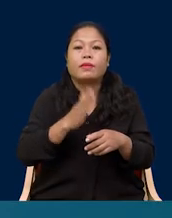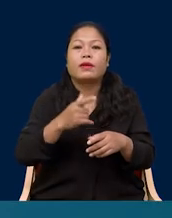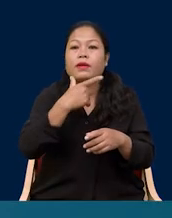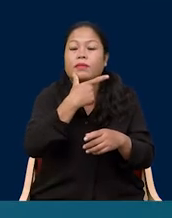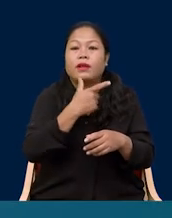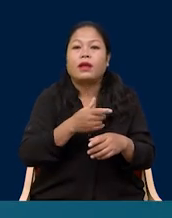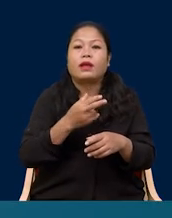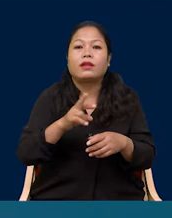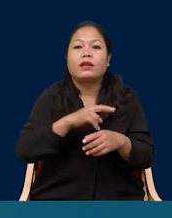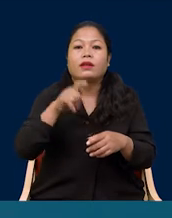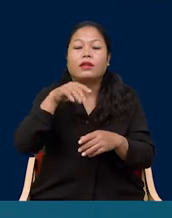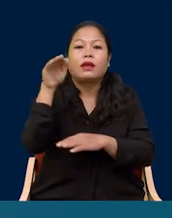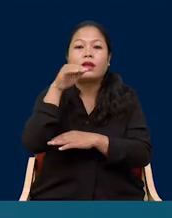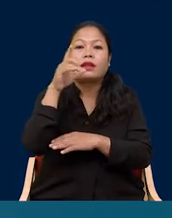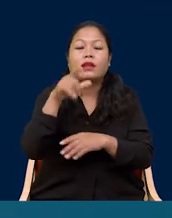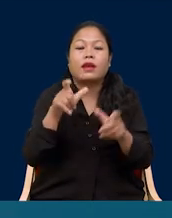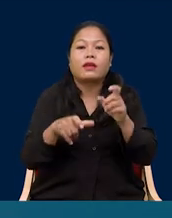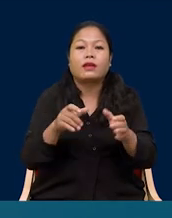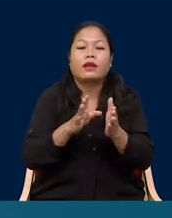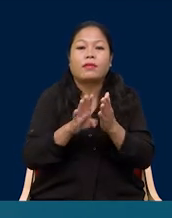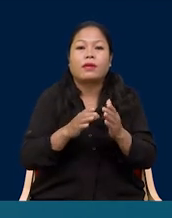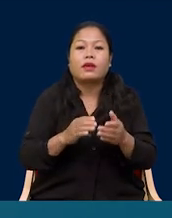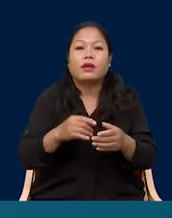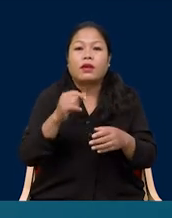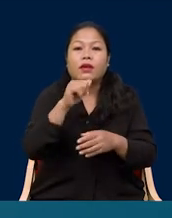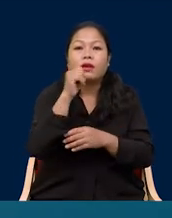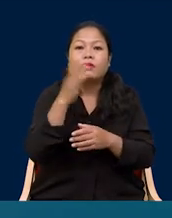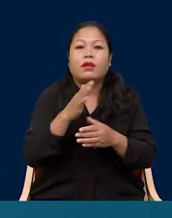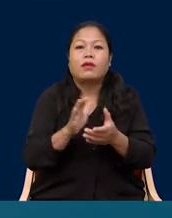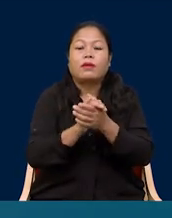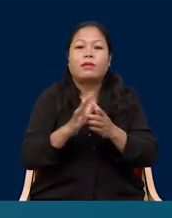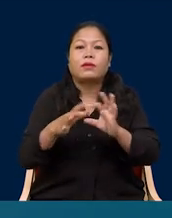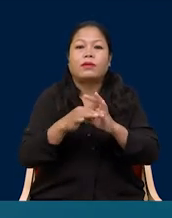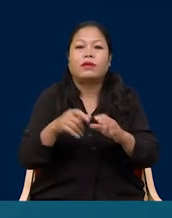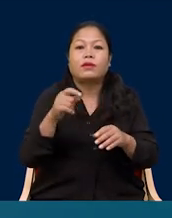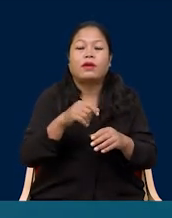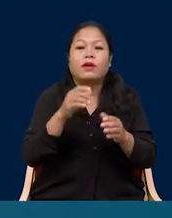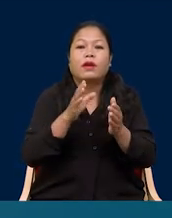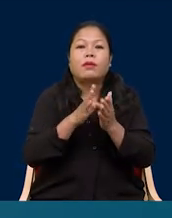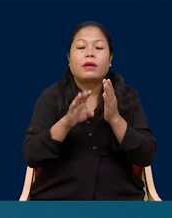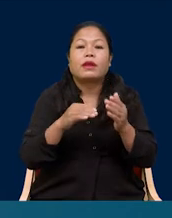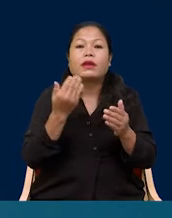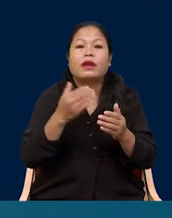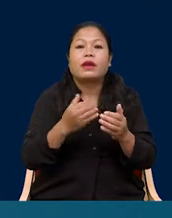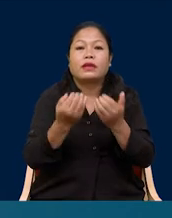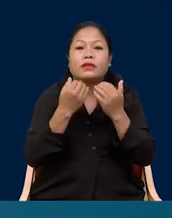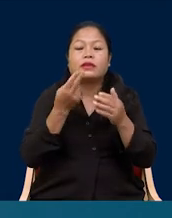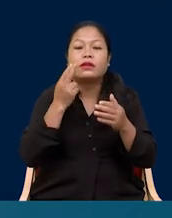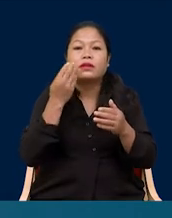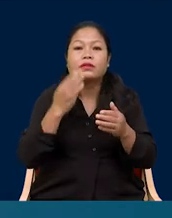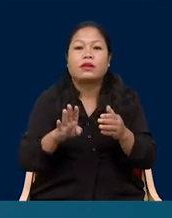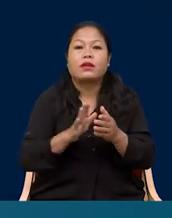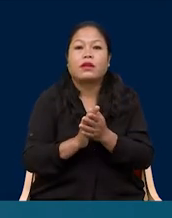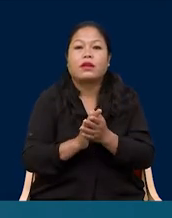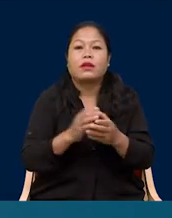नेपालले बेलायत र त्यहाँका नागरिकबाट जलवायु मैत्री समाजबारे के सिक्न सक्छन् र सृजनात्मक समाधान